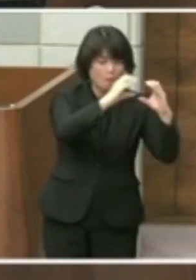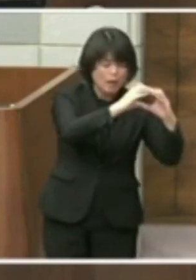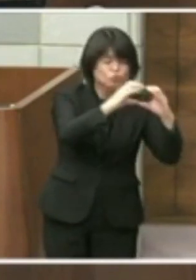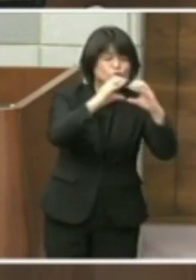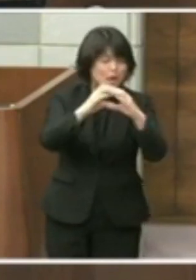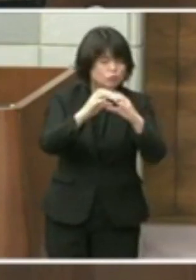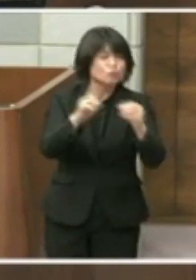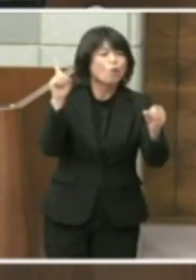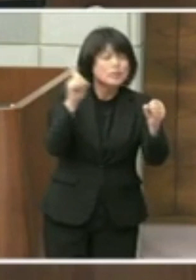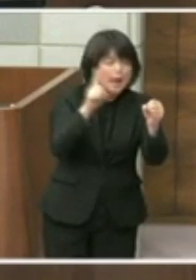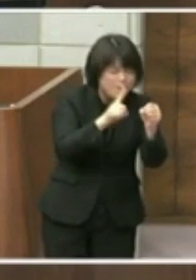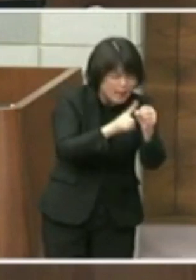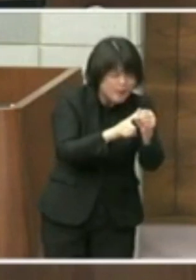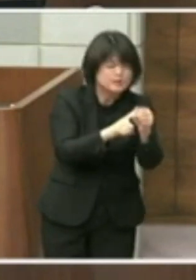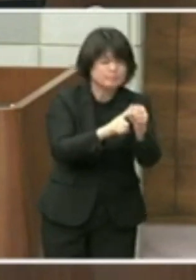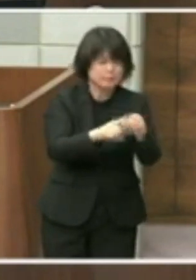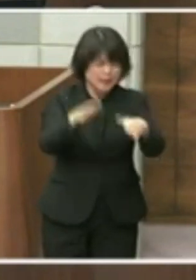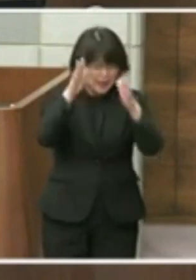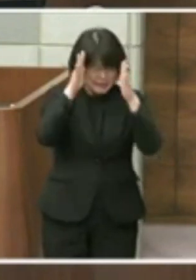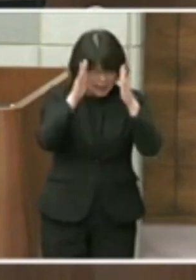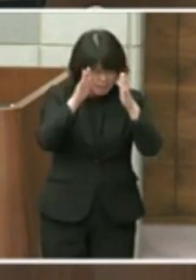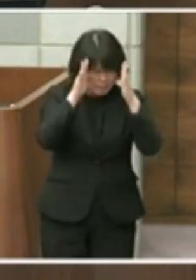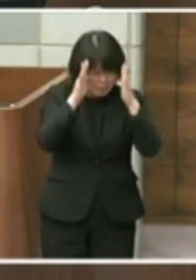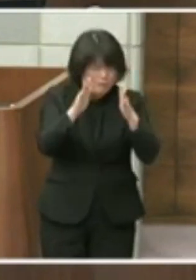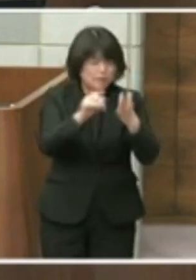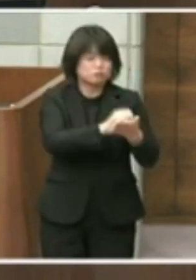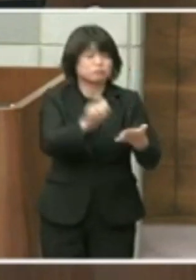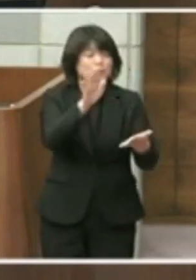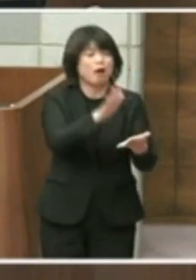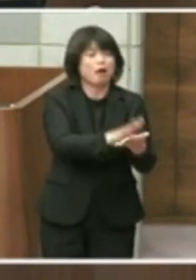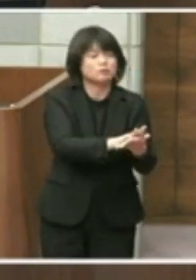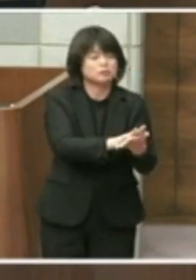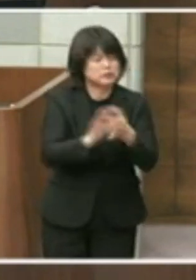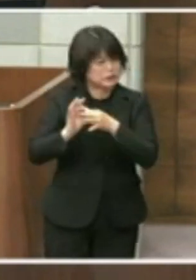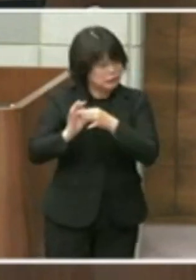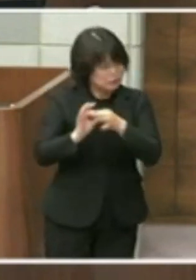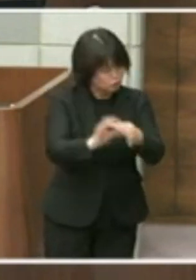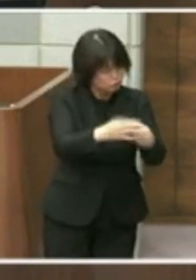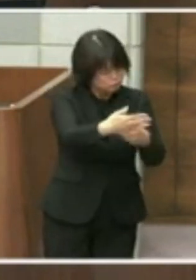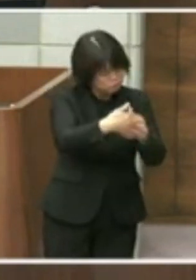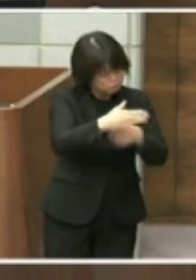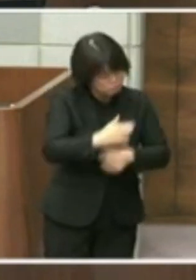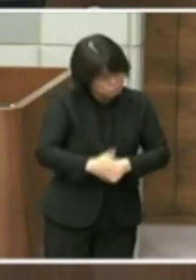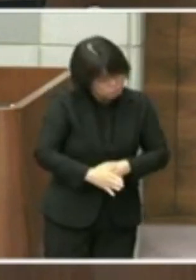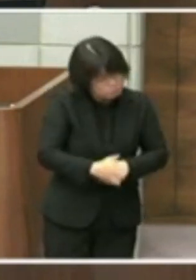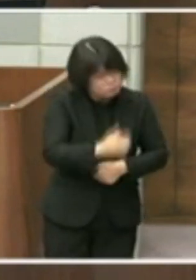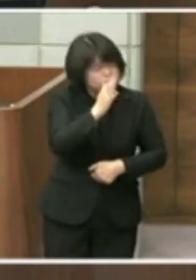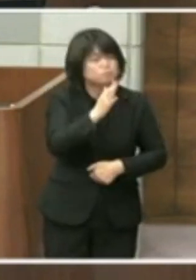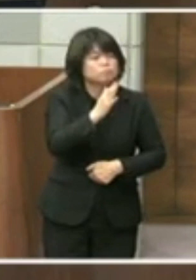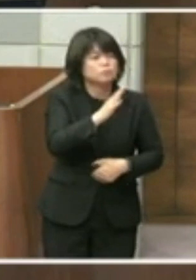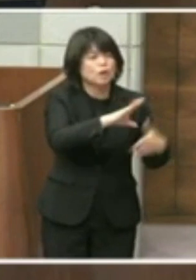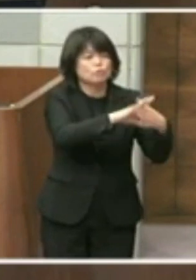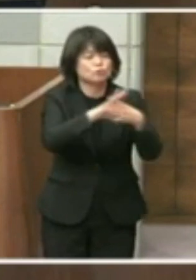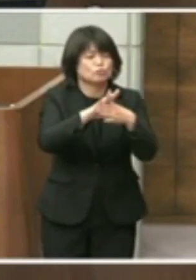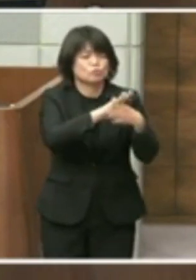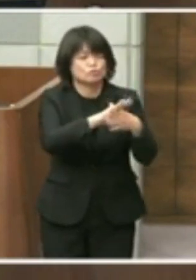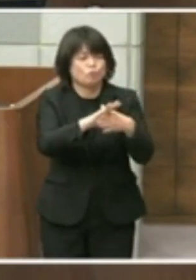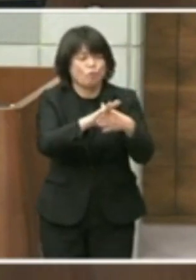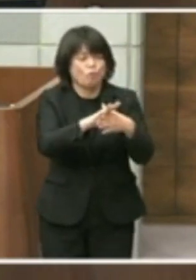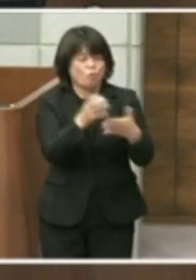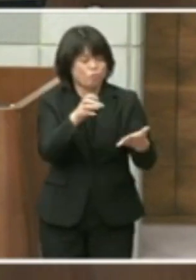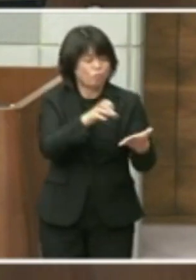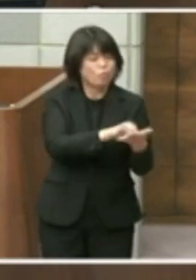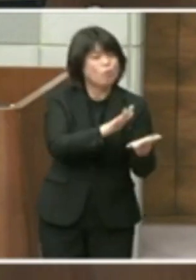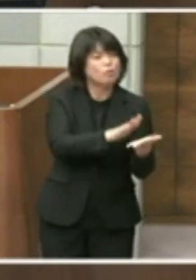〇のために精一杯頑張りますので、引き続きよろしくお願いいたします。と記され